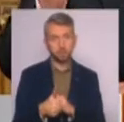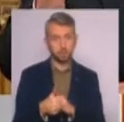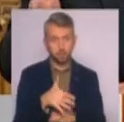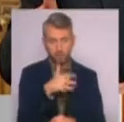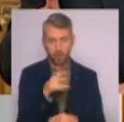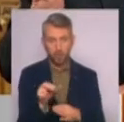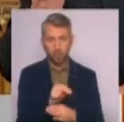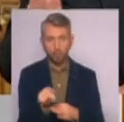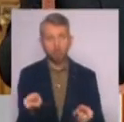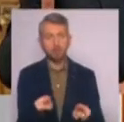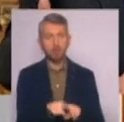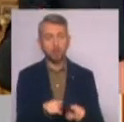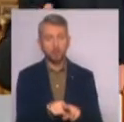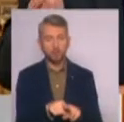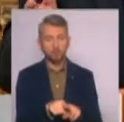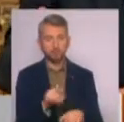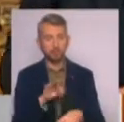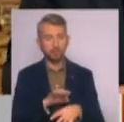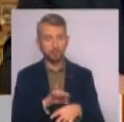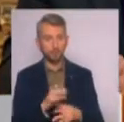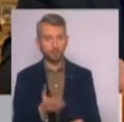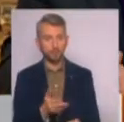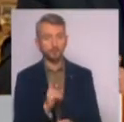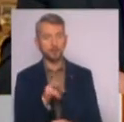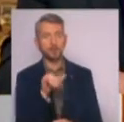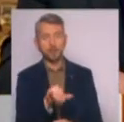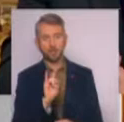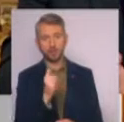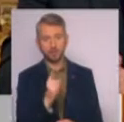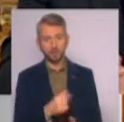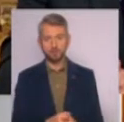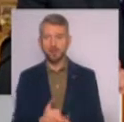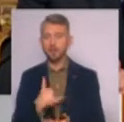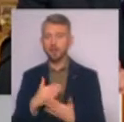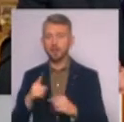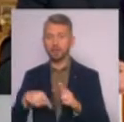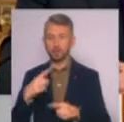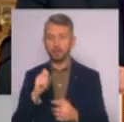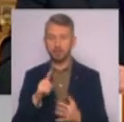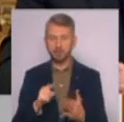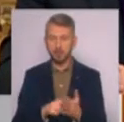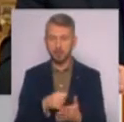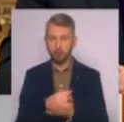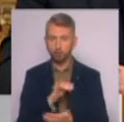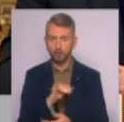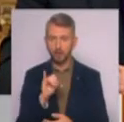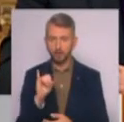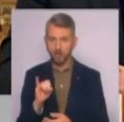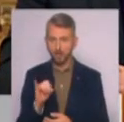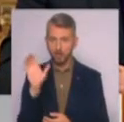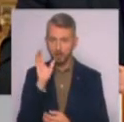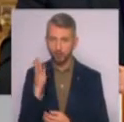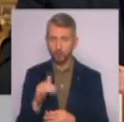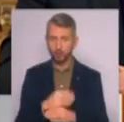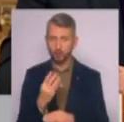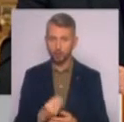лікуванні такого перебігу захворювання, як у вашої дитини. У нас є наступне запитання до Юрія Івановича. Слухаємо вас.